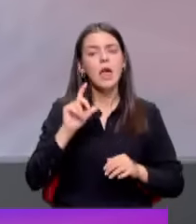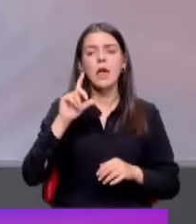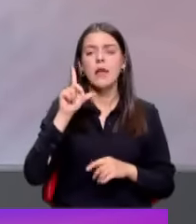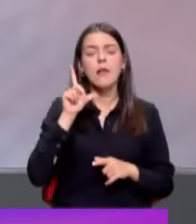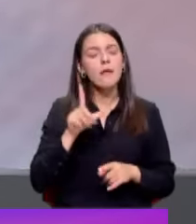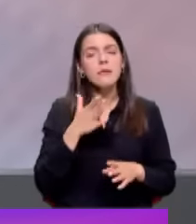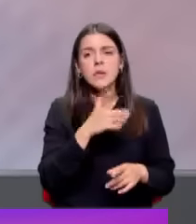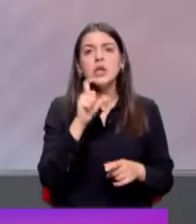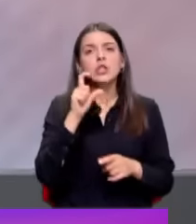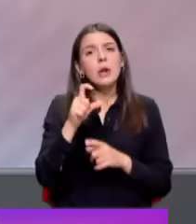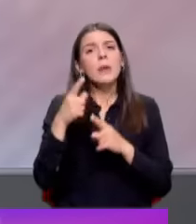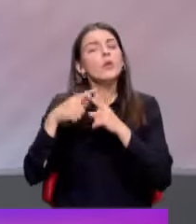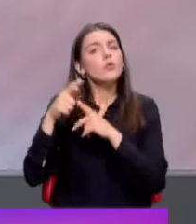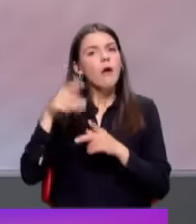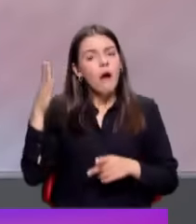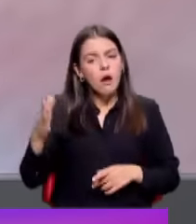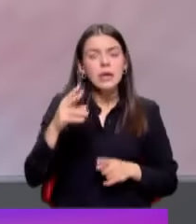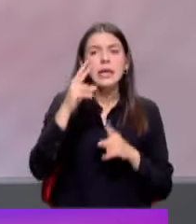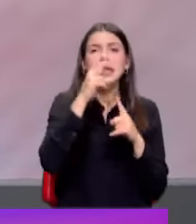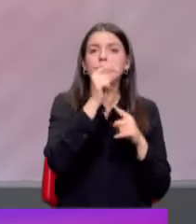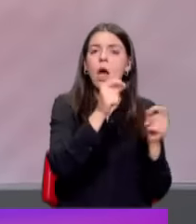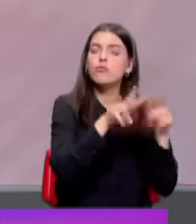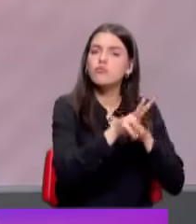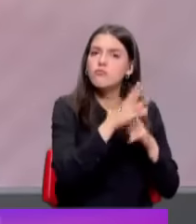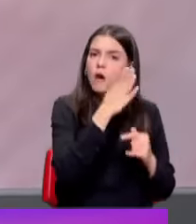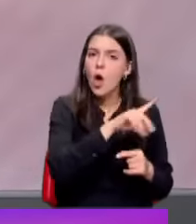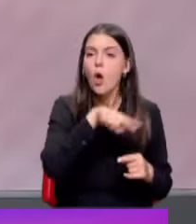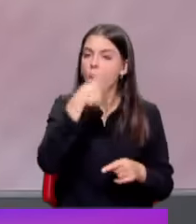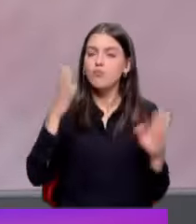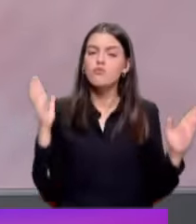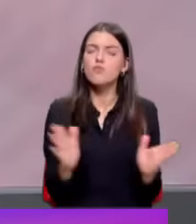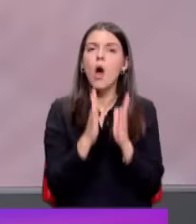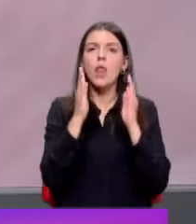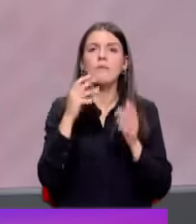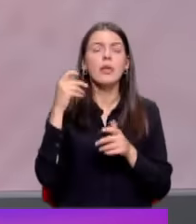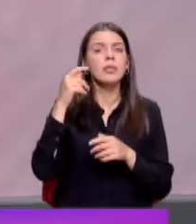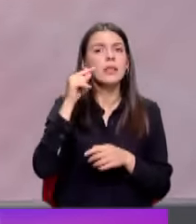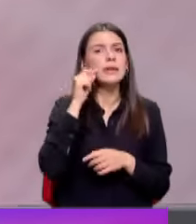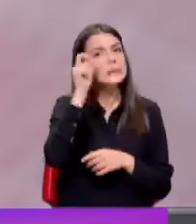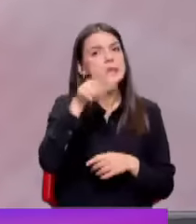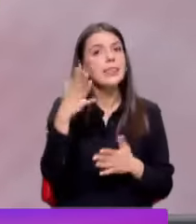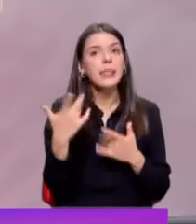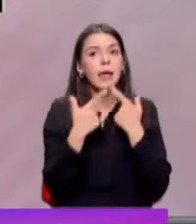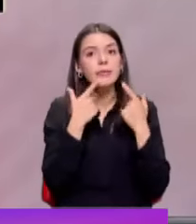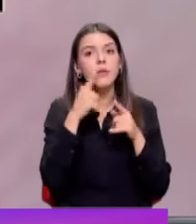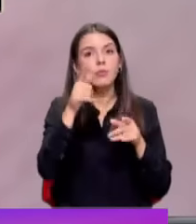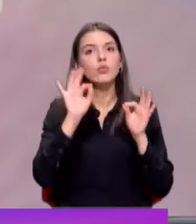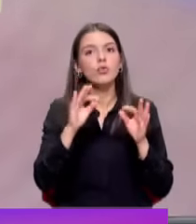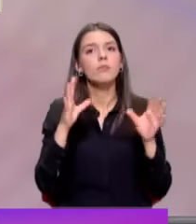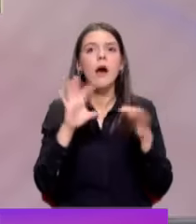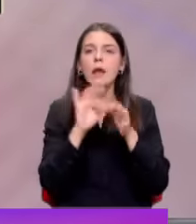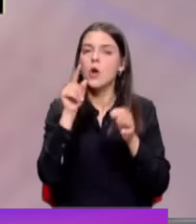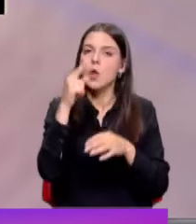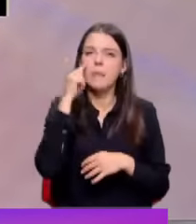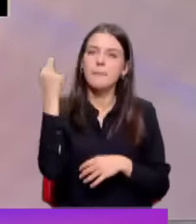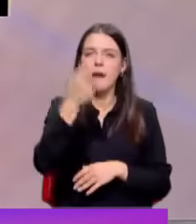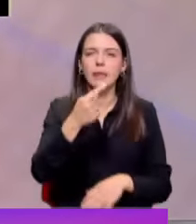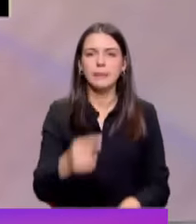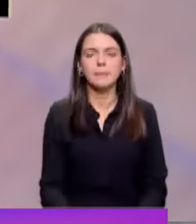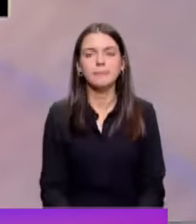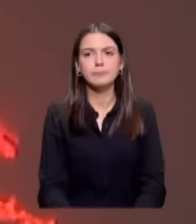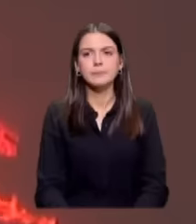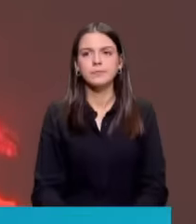gerek İbrahim Yumaklı, gerek muhalefetin diğer temsilcileri neler dile getirdiler? Bu durumla ilgili ona